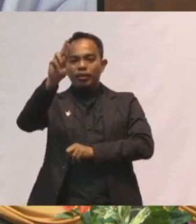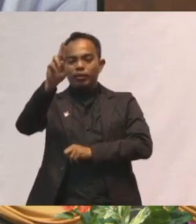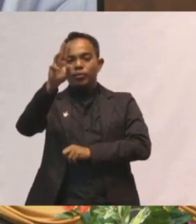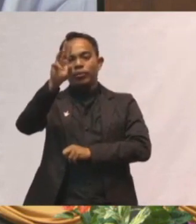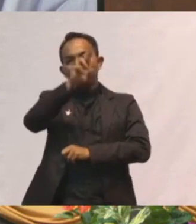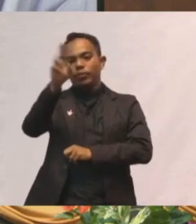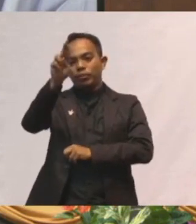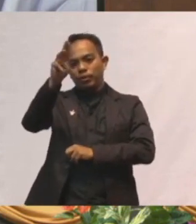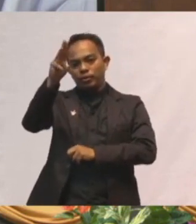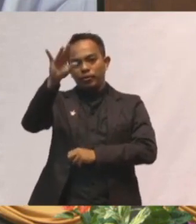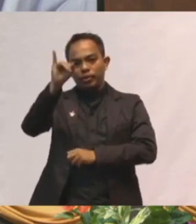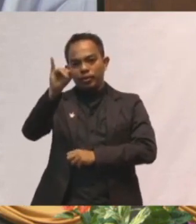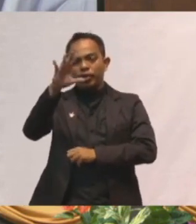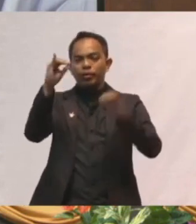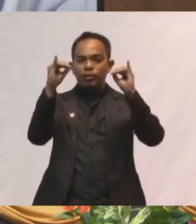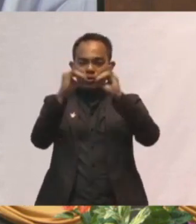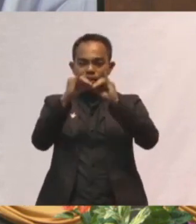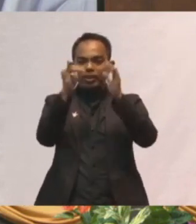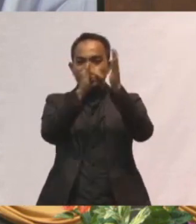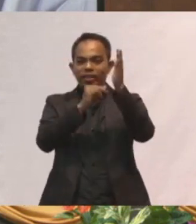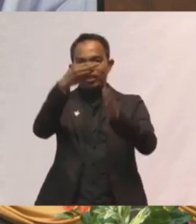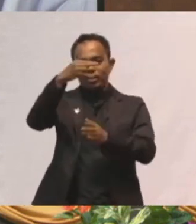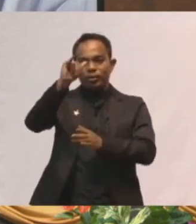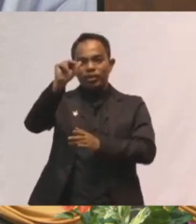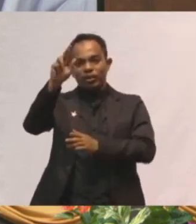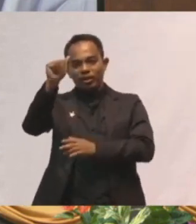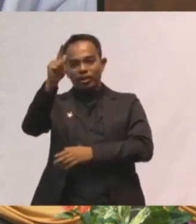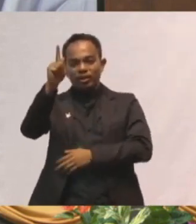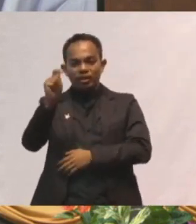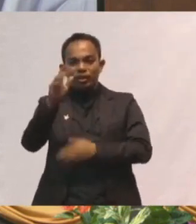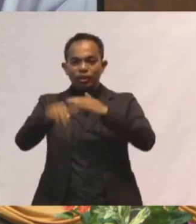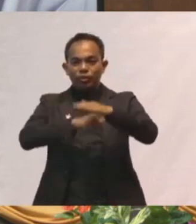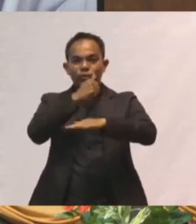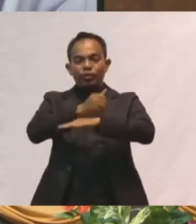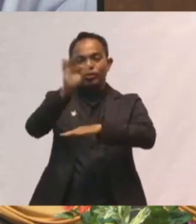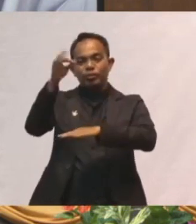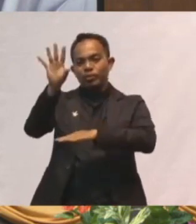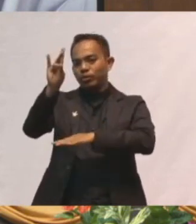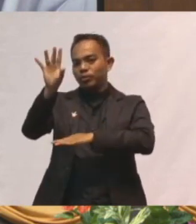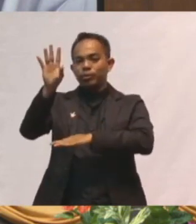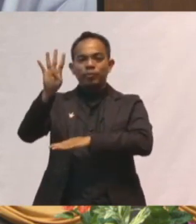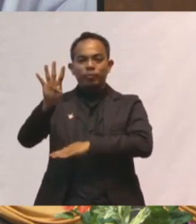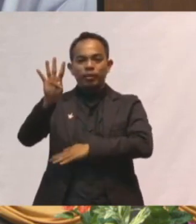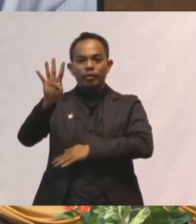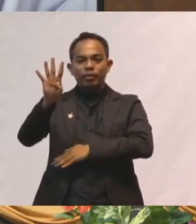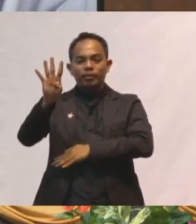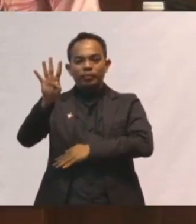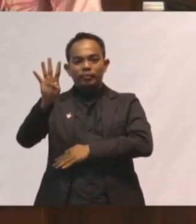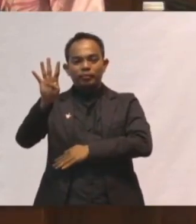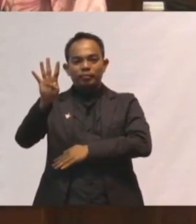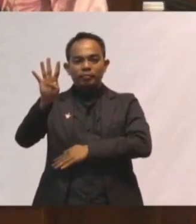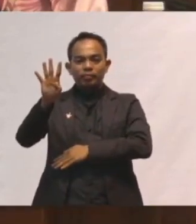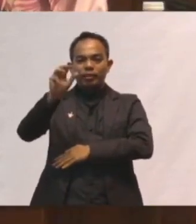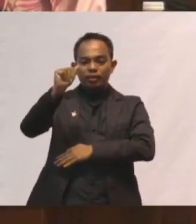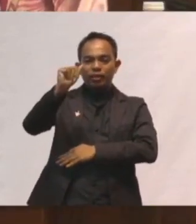Islam USIM. Yayasan Hayrat telah ditubuhkan pada tahun 1974 oleh Ahmad Husref Altin Basak,